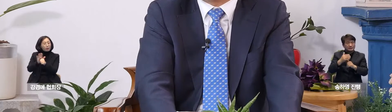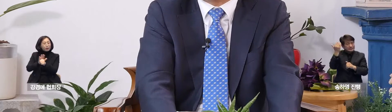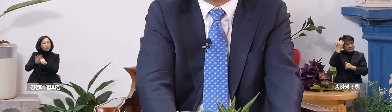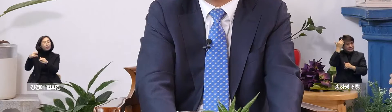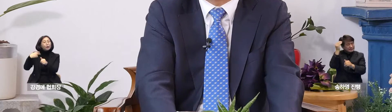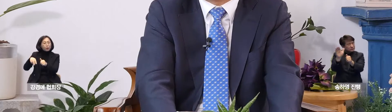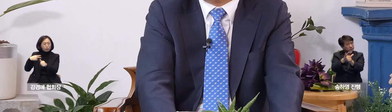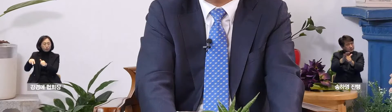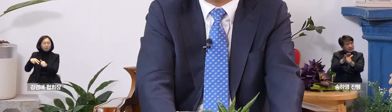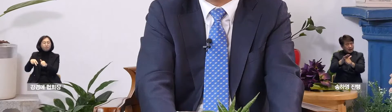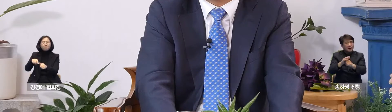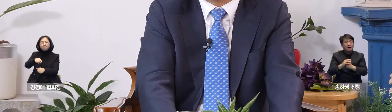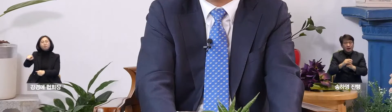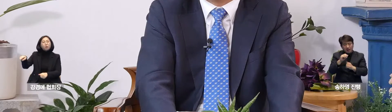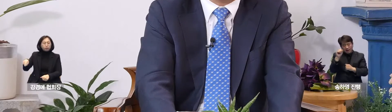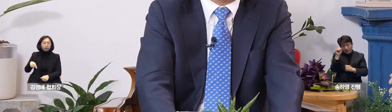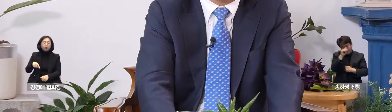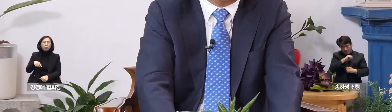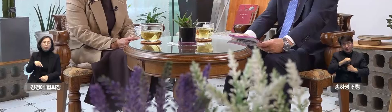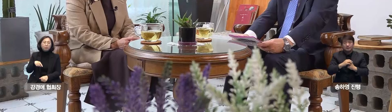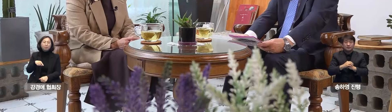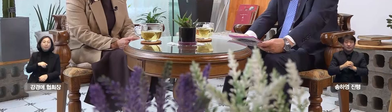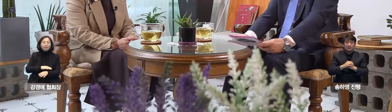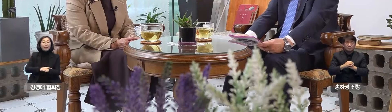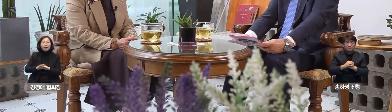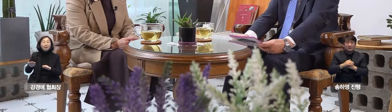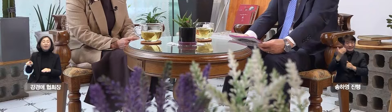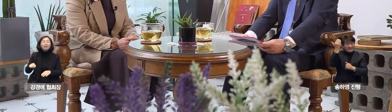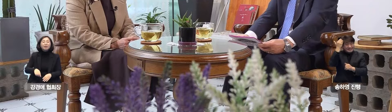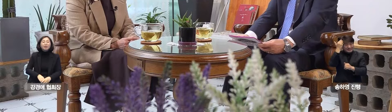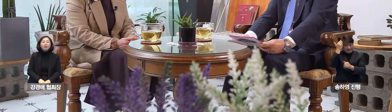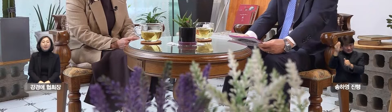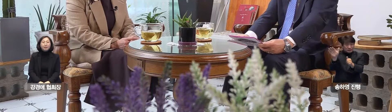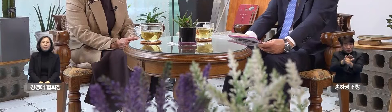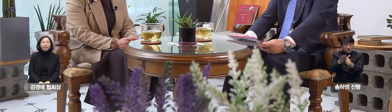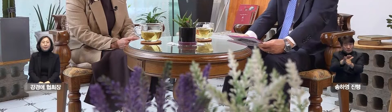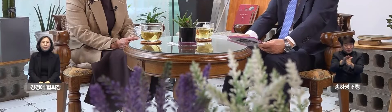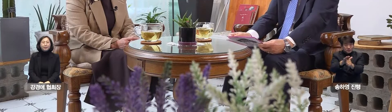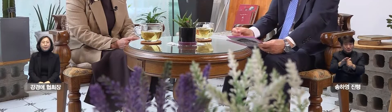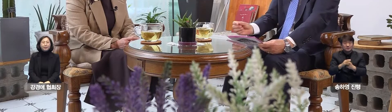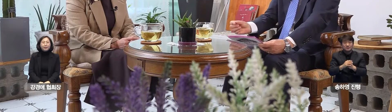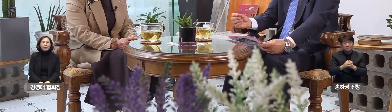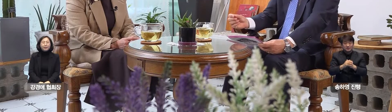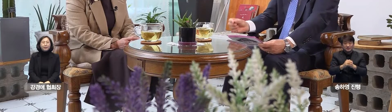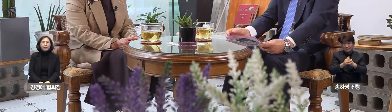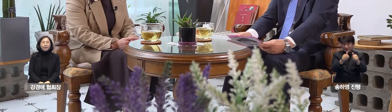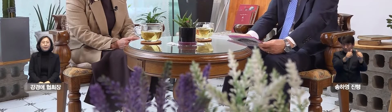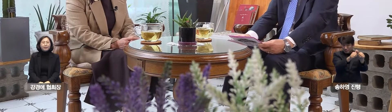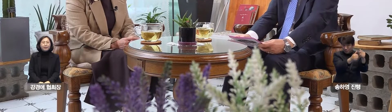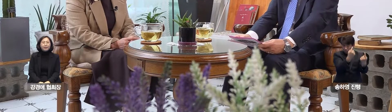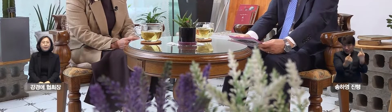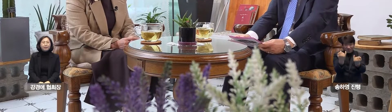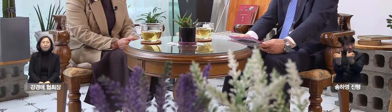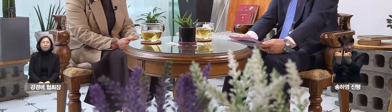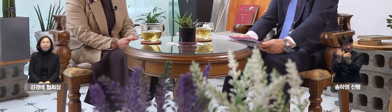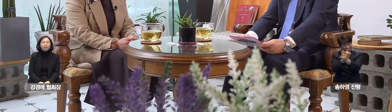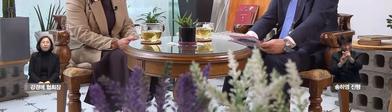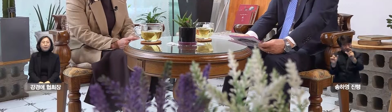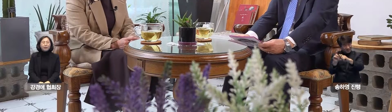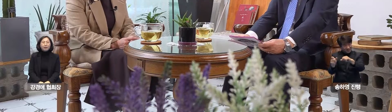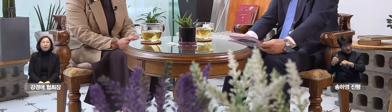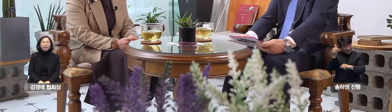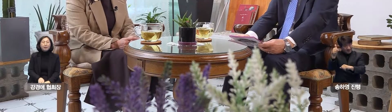지식서비스. 뭐 이런 쪽도 많이 있습니다. 지식서비스 같은 데는 남성보다 여성이 훨씬